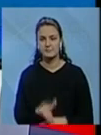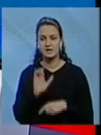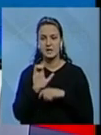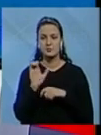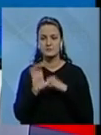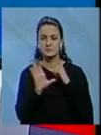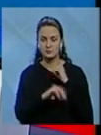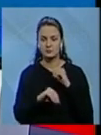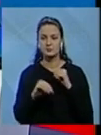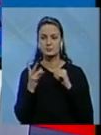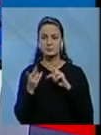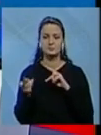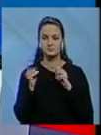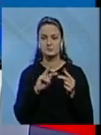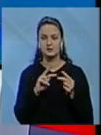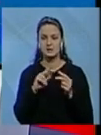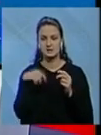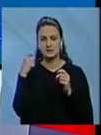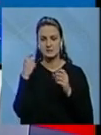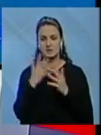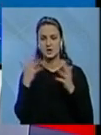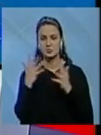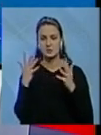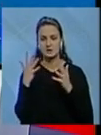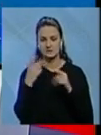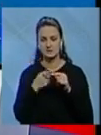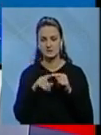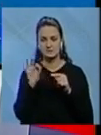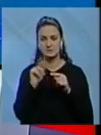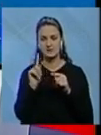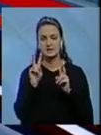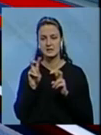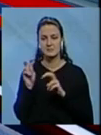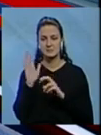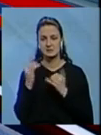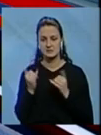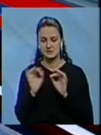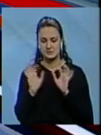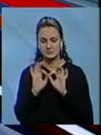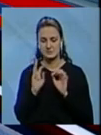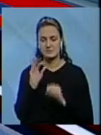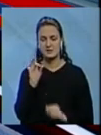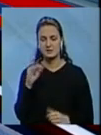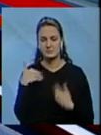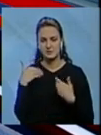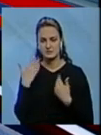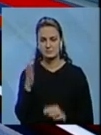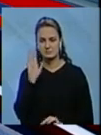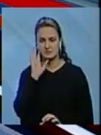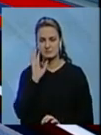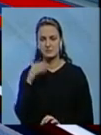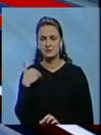გამოშვების ბოლოს ტრადიციულობნა გადავინასოთ გადაცემა ნაშუადღების სტუდიაში და გავიგოთ თუ რა თემებზე იქნება დღეს საუბარი. მარიამ, მოგესალმებით,